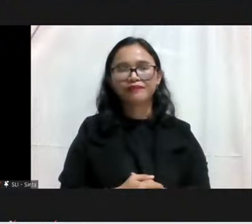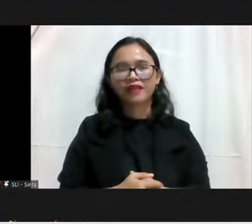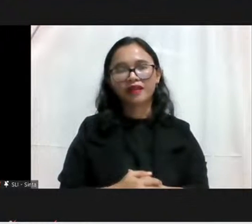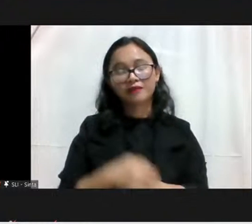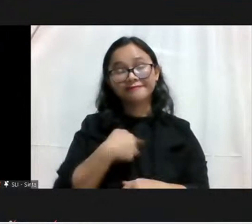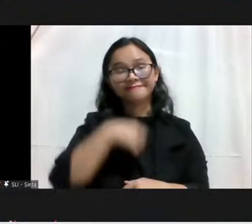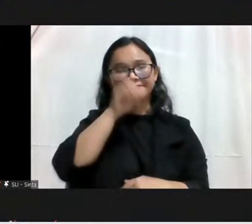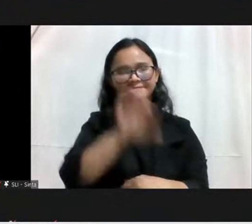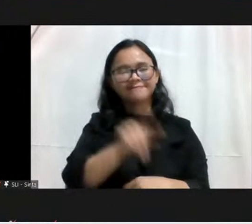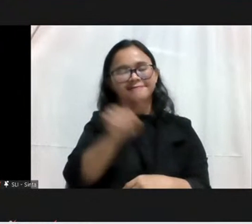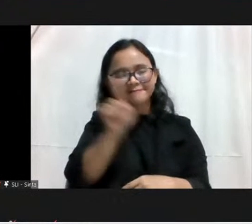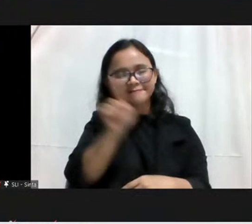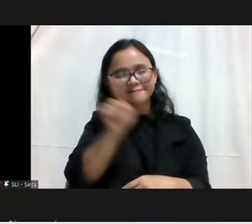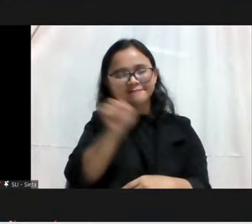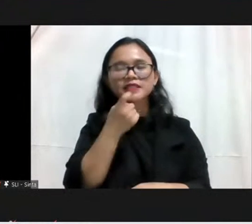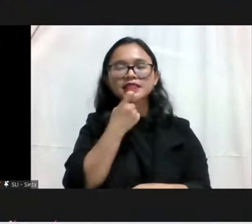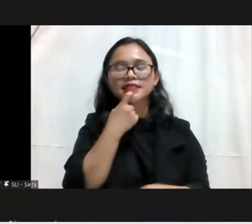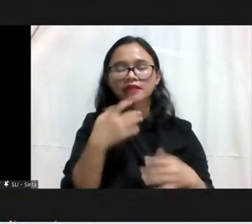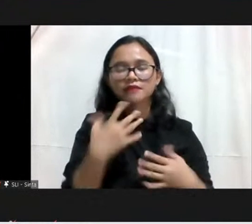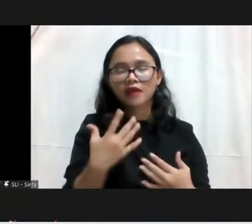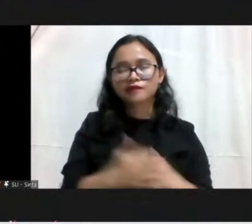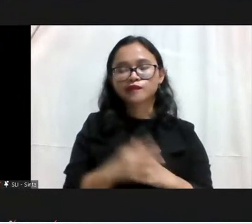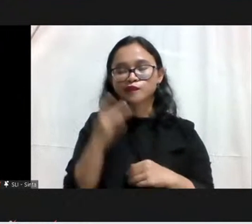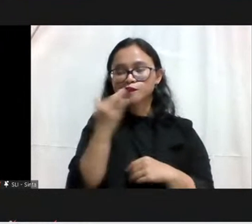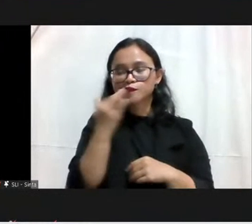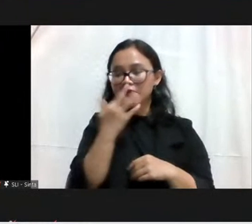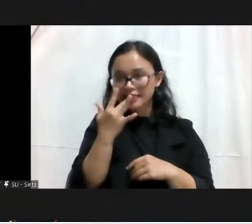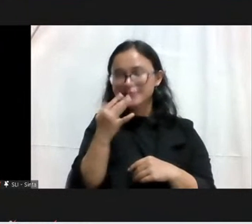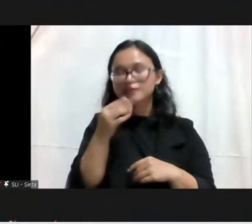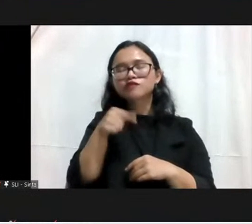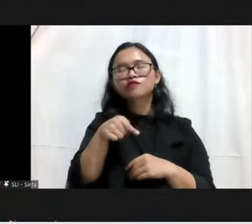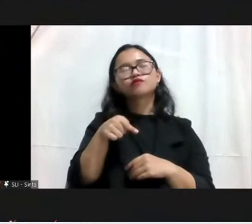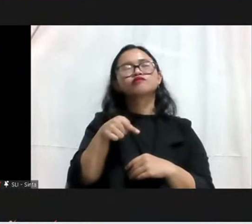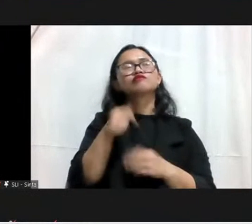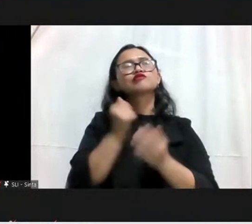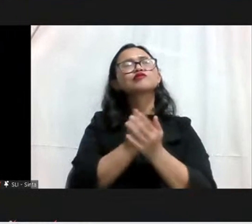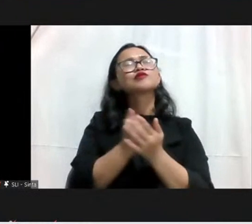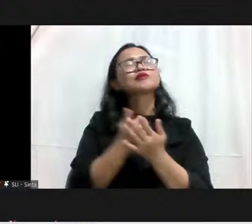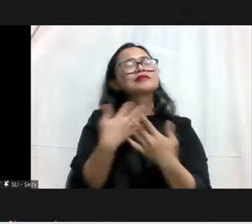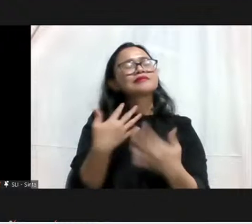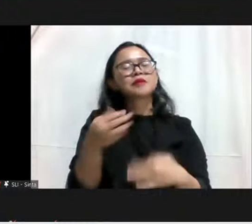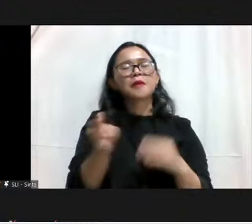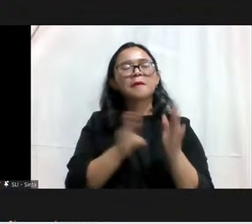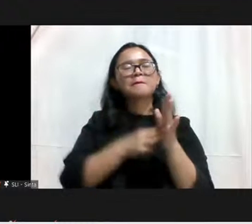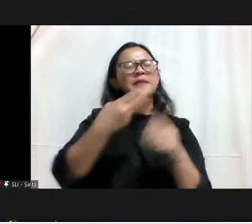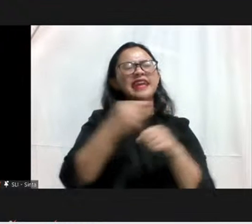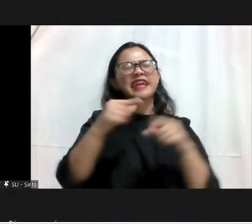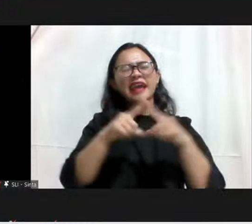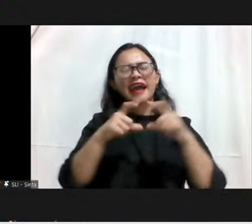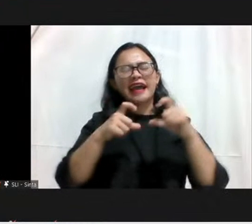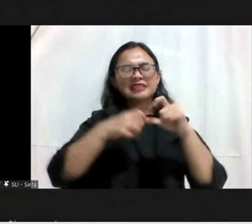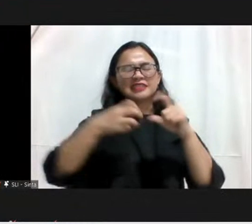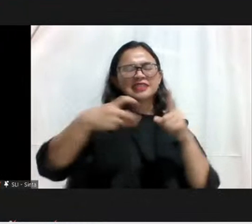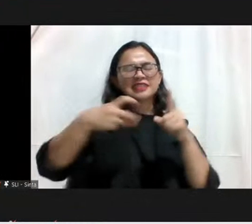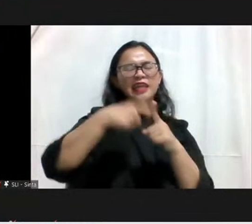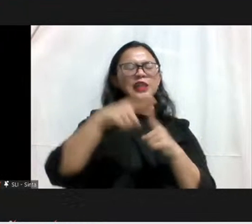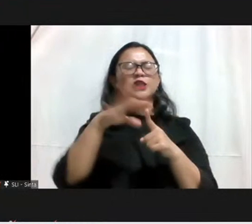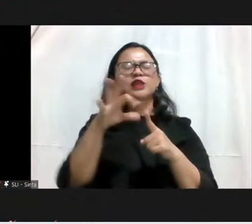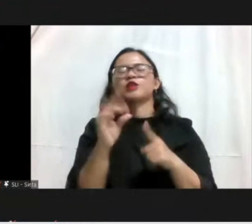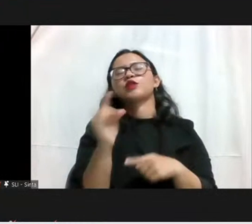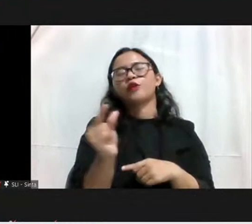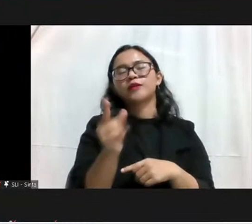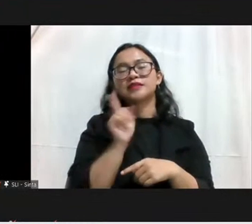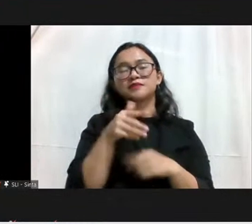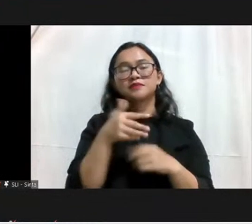bahwa sebetulnya beras ini megaektor yang tidak kita sadari ini sektor yang menyangkut ee jutaan